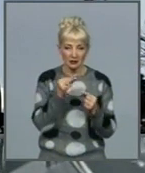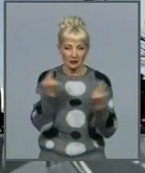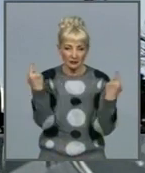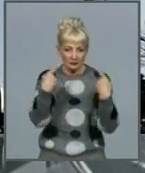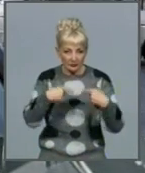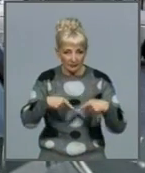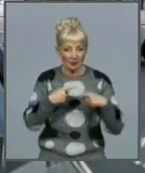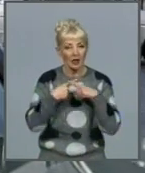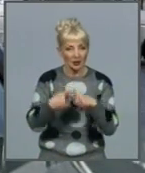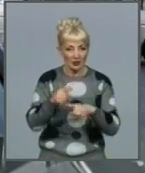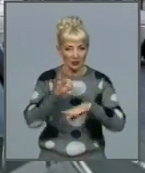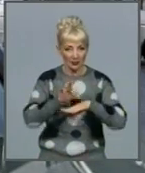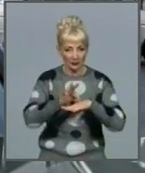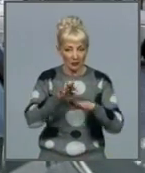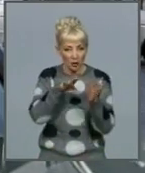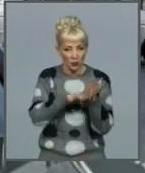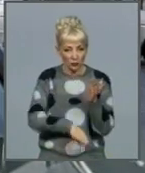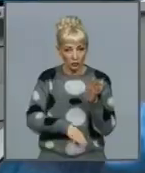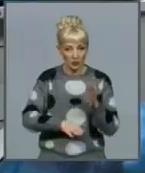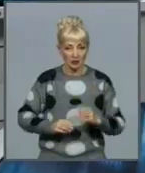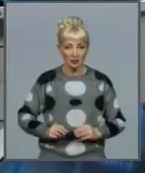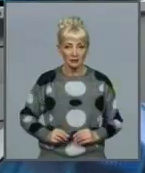Анжела Сушко, Олександр Іванов, Харківські звісті.